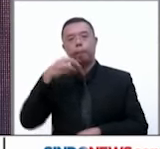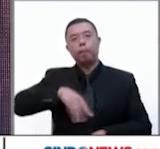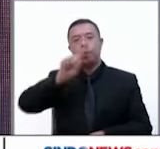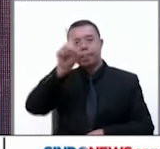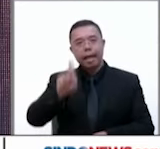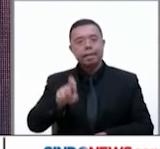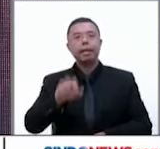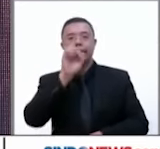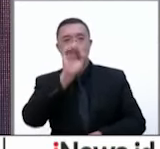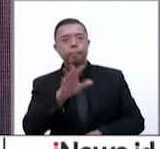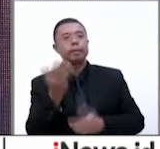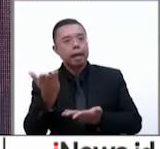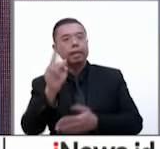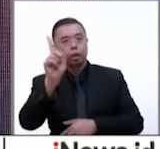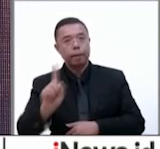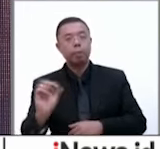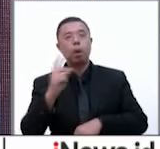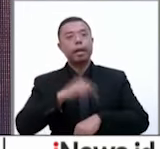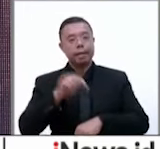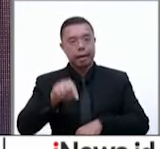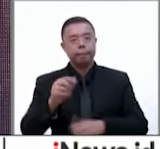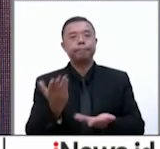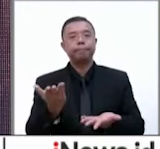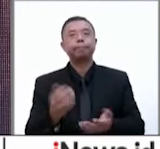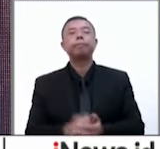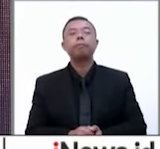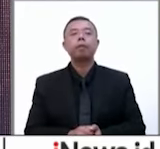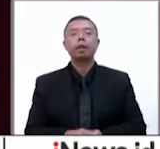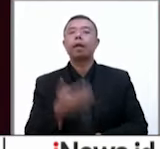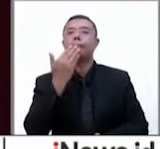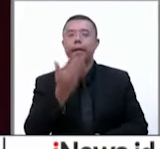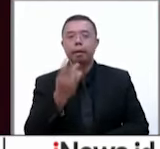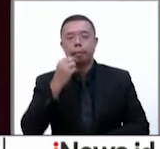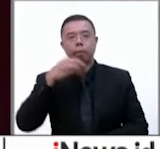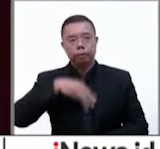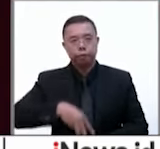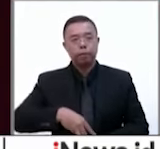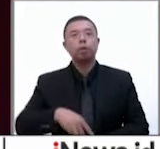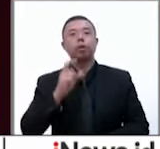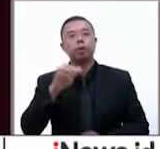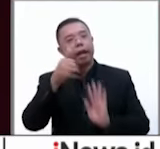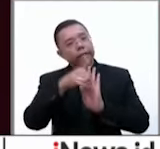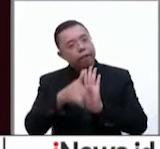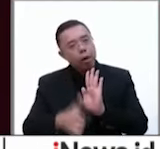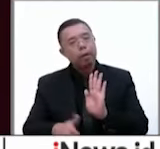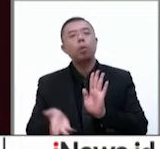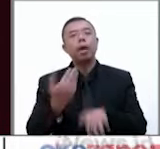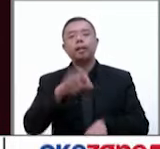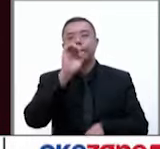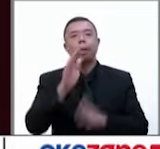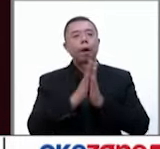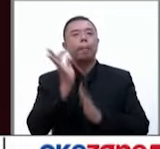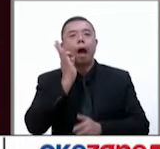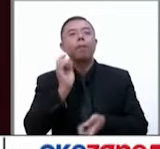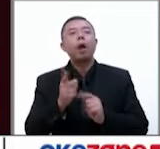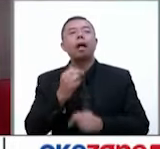MD waktunya 1 menit Pak dimulai dari saat Bapak berbicara silakan Terima kasih Prof Mahfud Untuk evaluasinya Sekali lagi saya mohon maaf